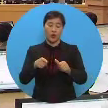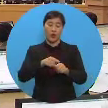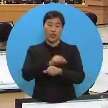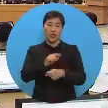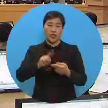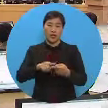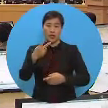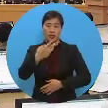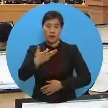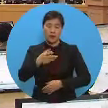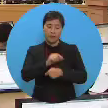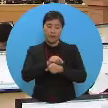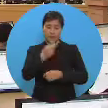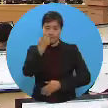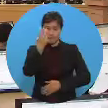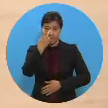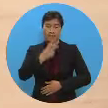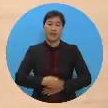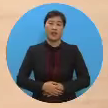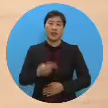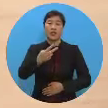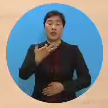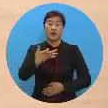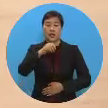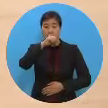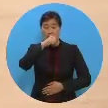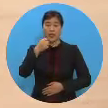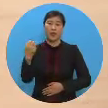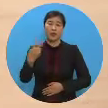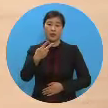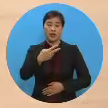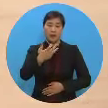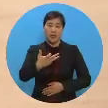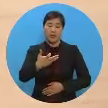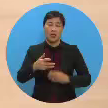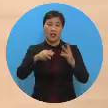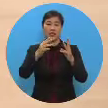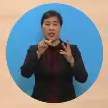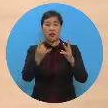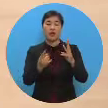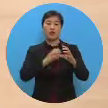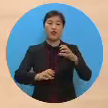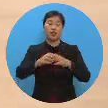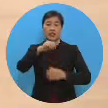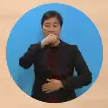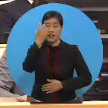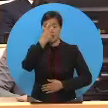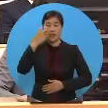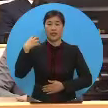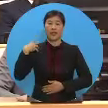도정과 교육행정에 대한 2018년 행정사무감사를 실시하고 2019년도 예산안과 2018년도